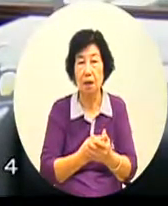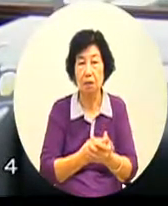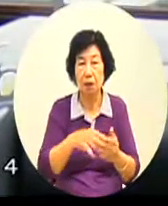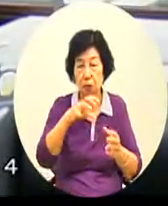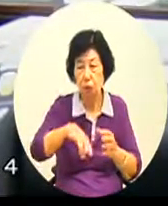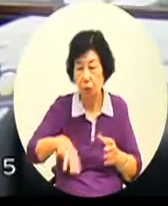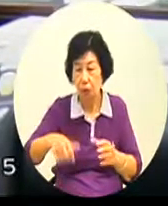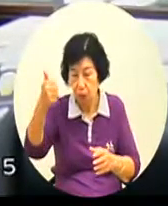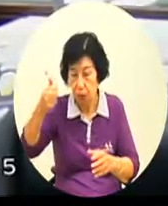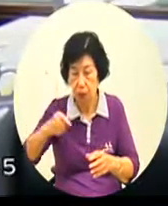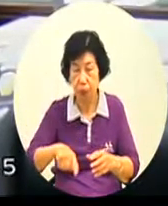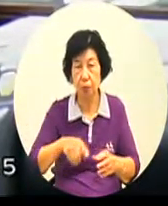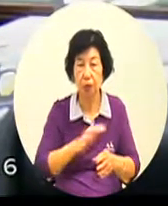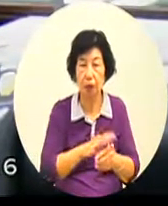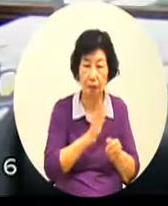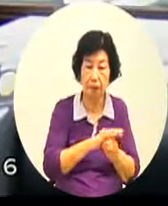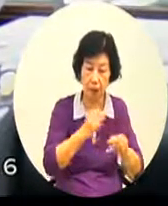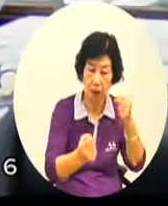超时加班。